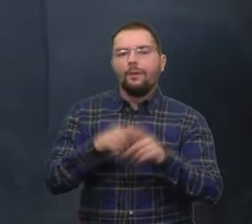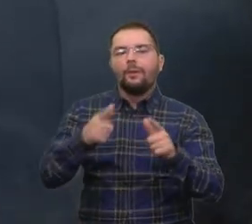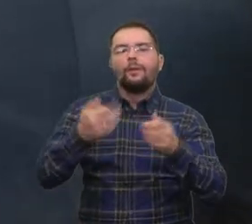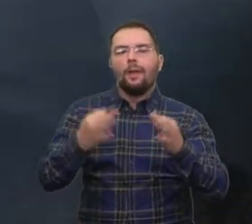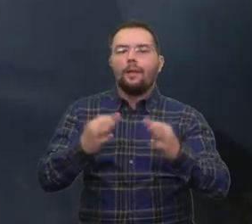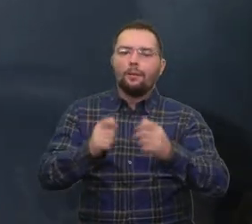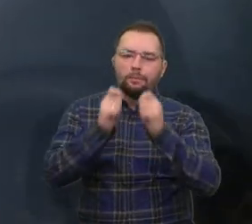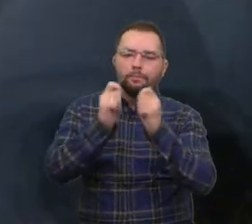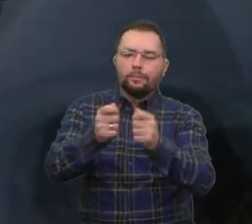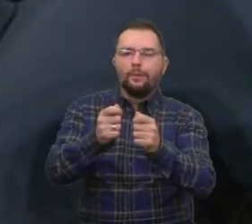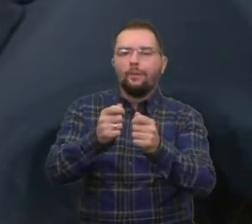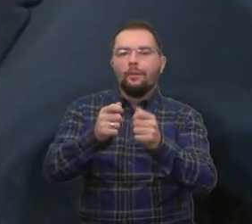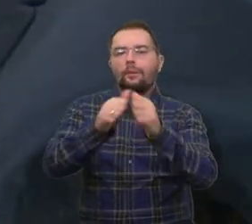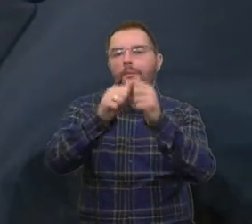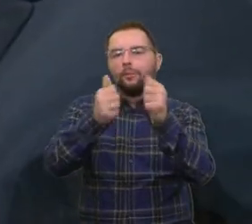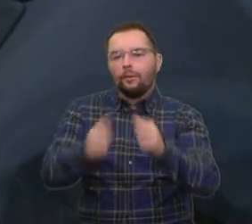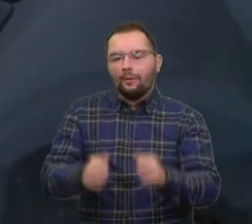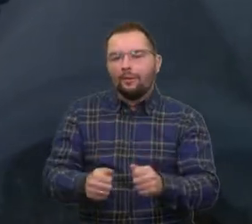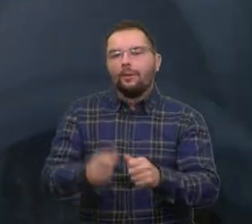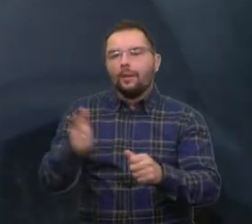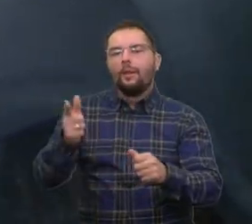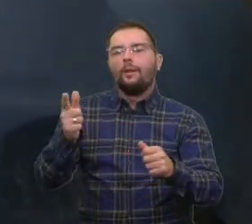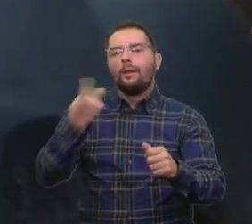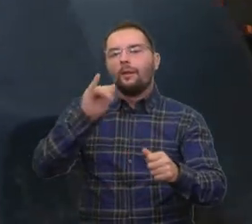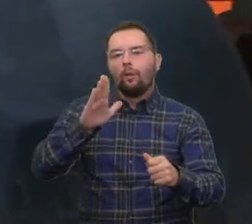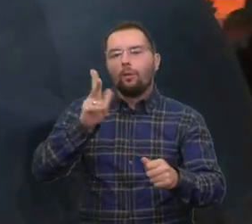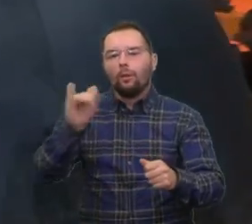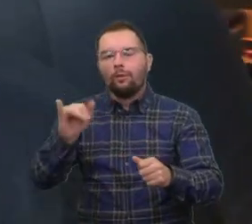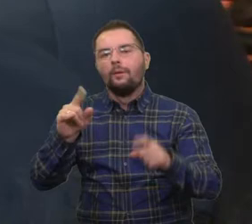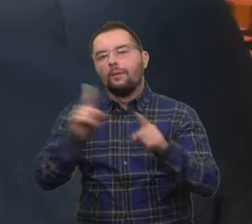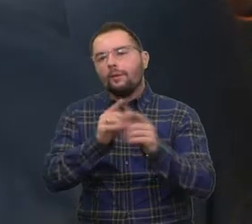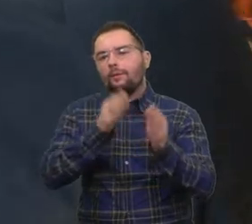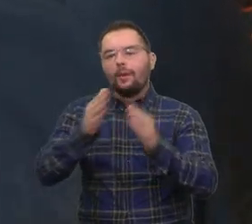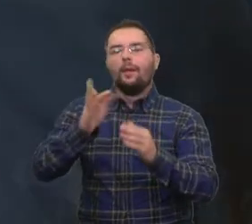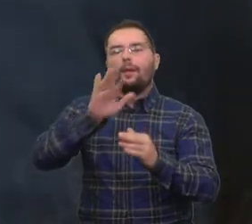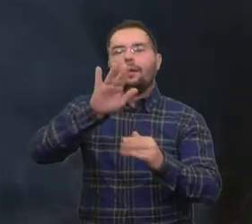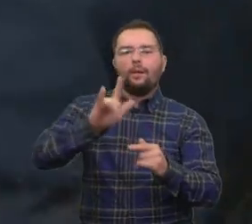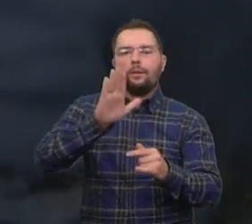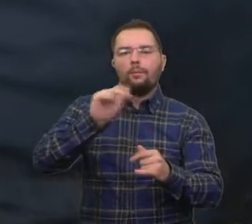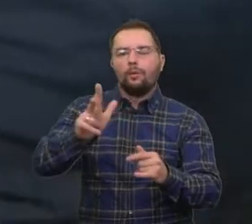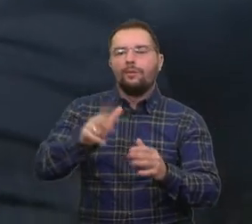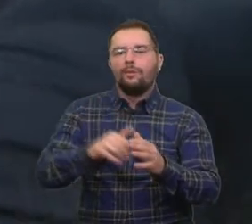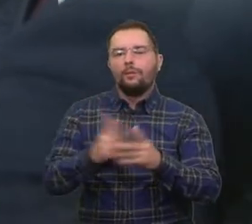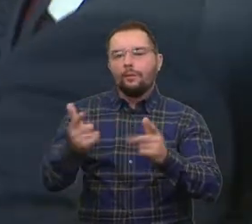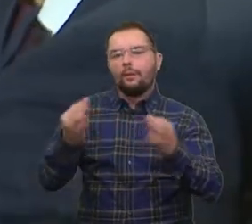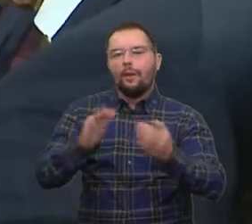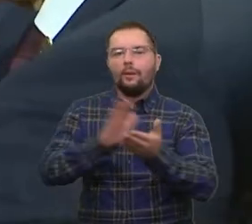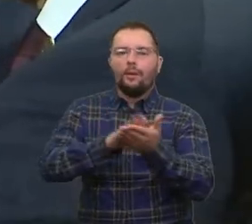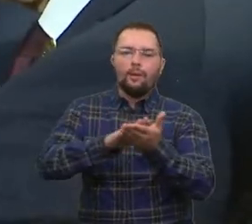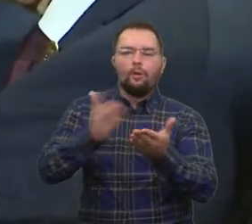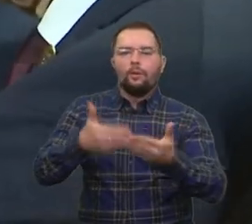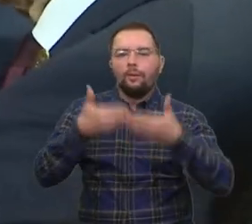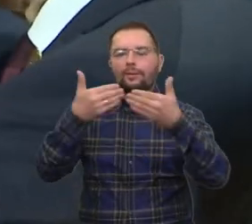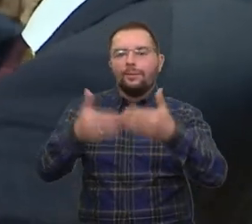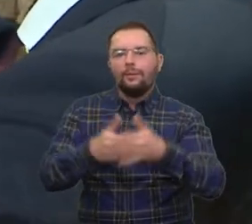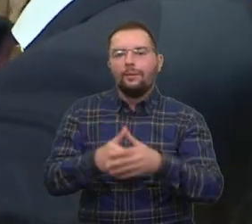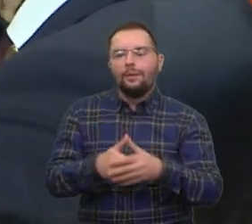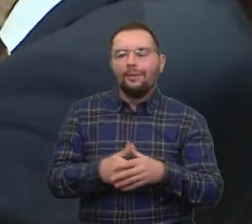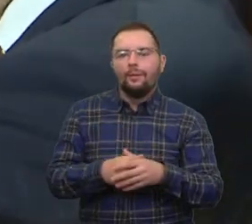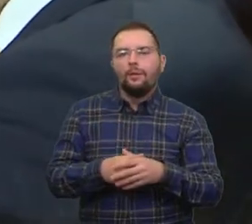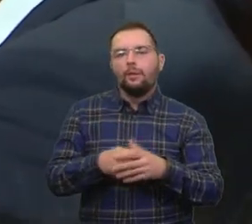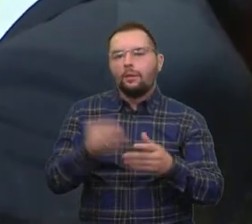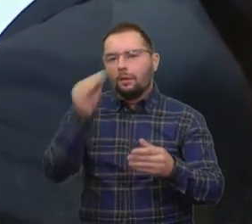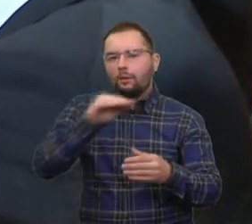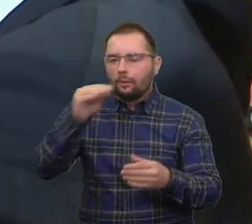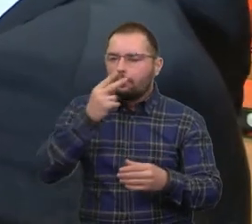wręczamy nagrody. Marszałek Jakub Chełstowski, a także premier Jerzy Buzek te nagrody właśnie wręczają. Już teraz widzimy, że